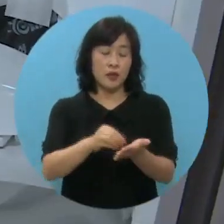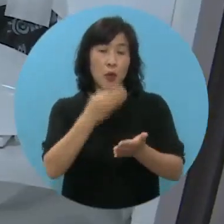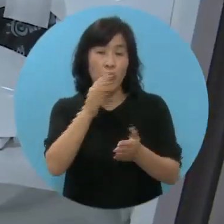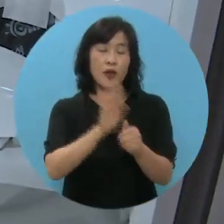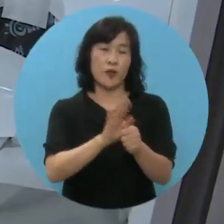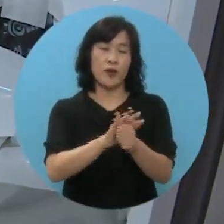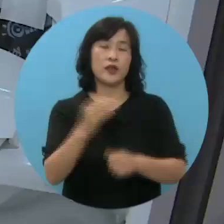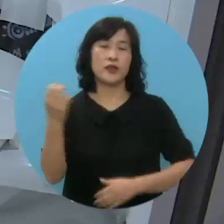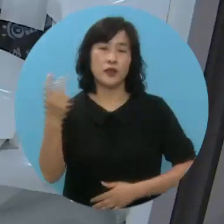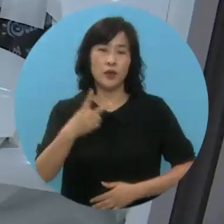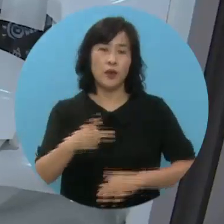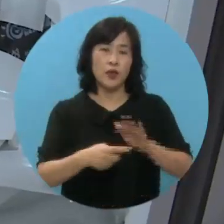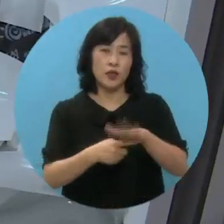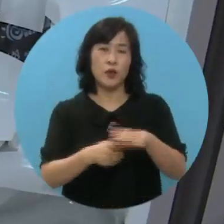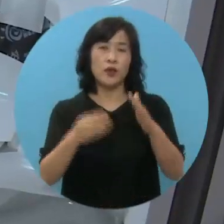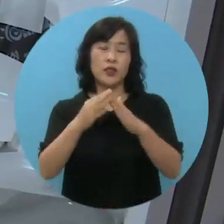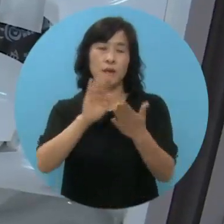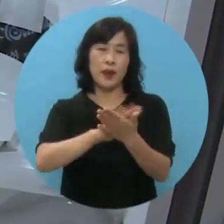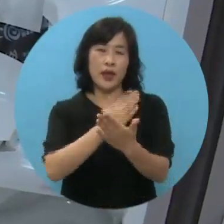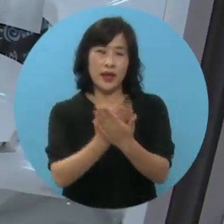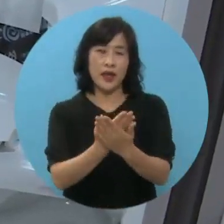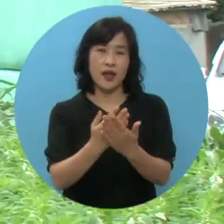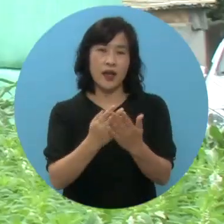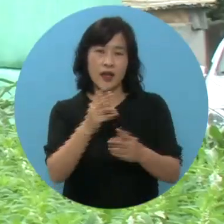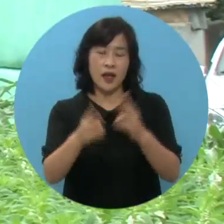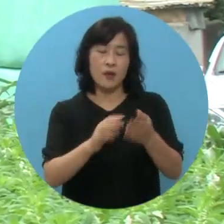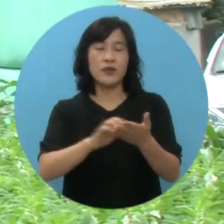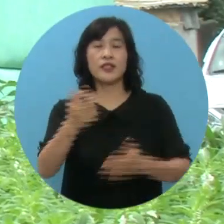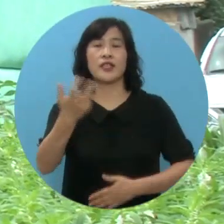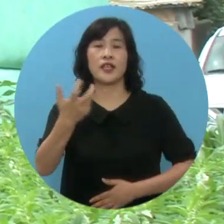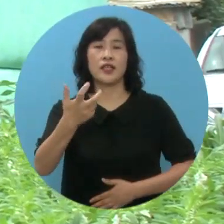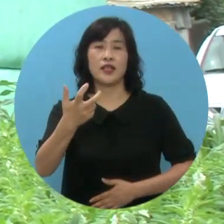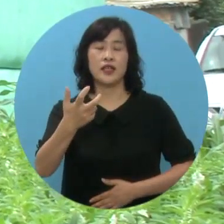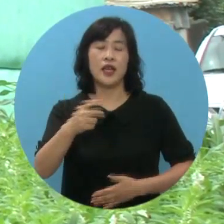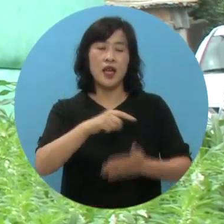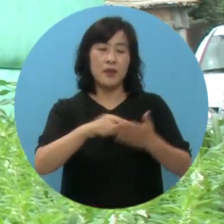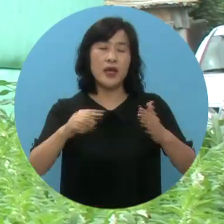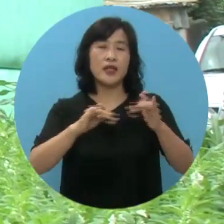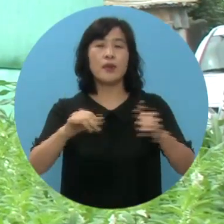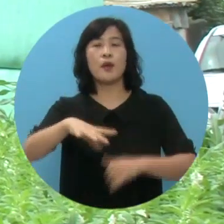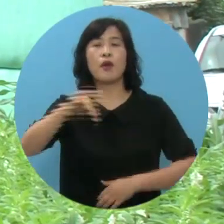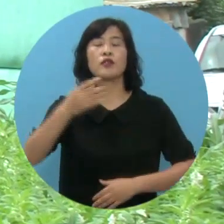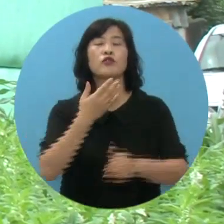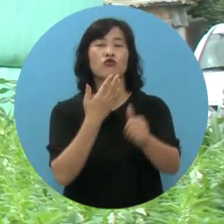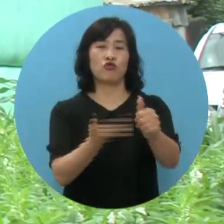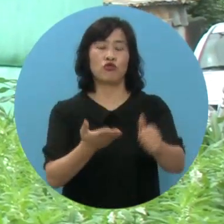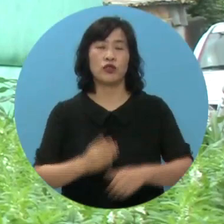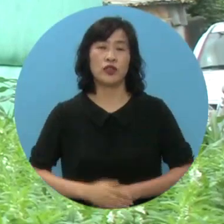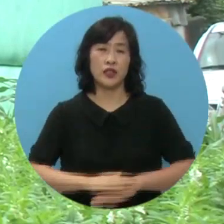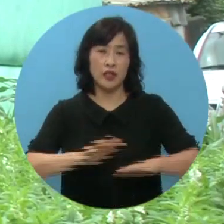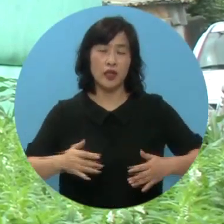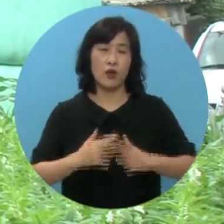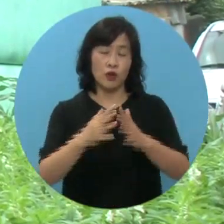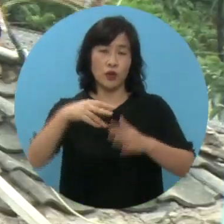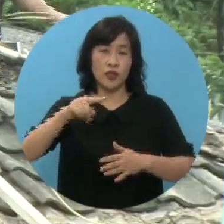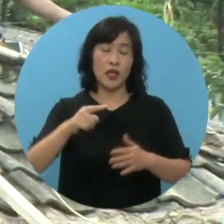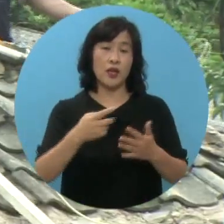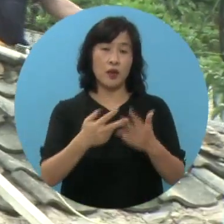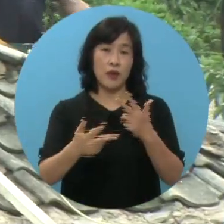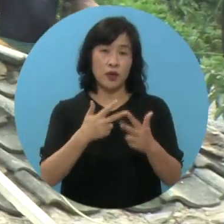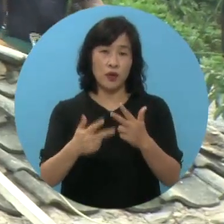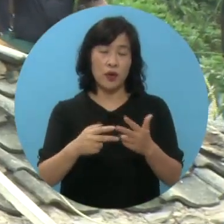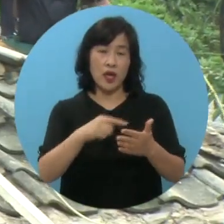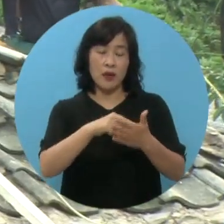지원합니다. 또 농촌주택 개량사업 물량 70동을 수혜 주민에게 우선 지원하고